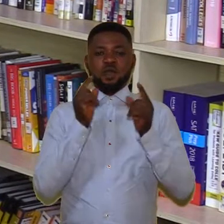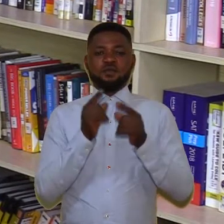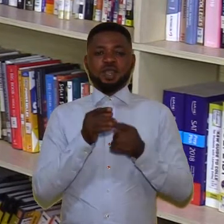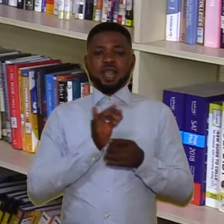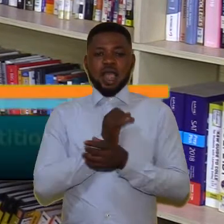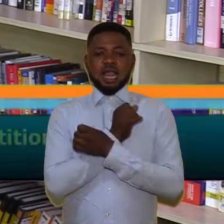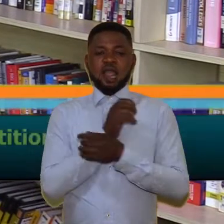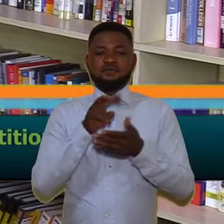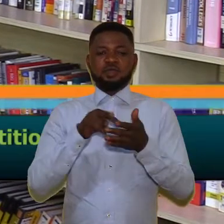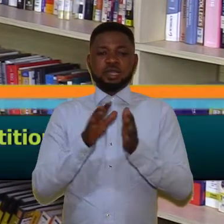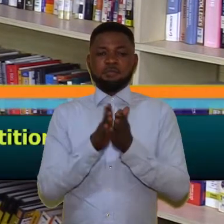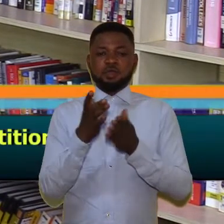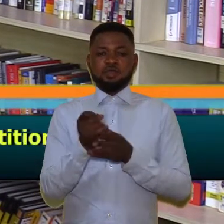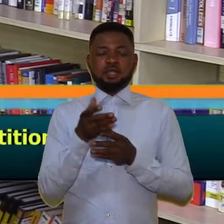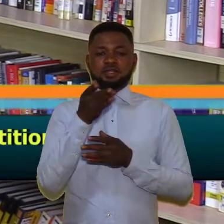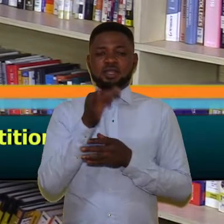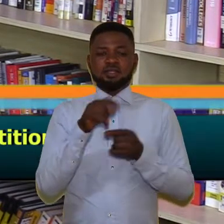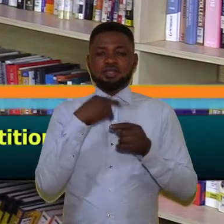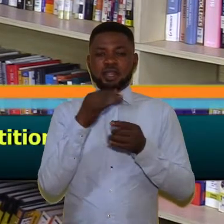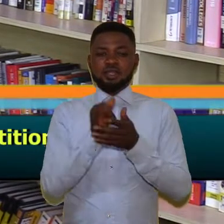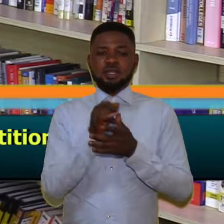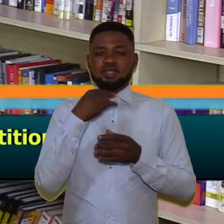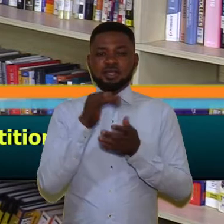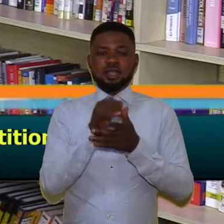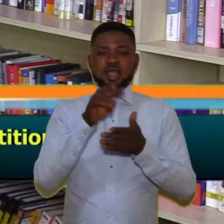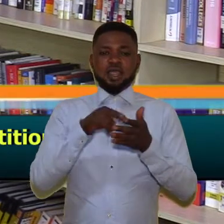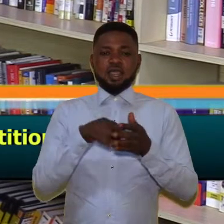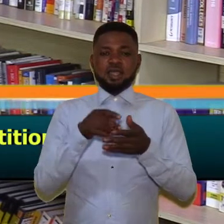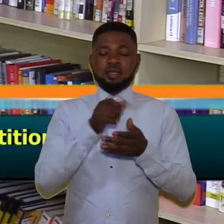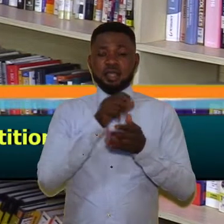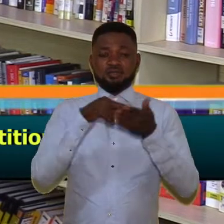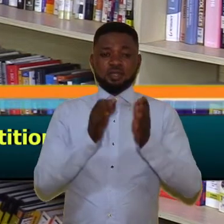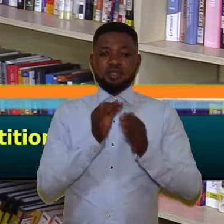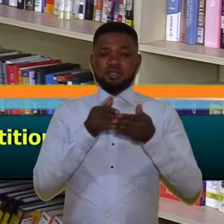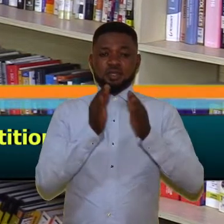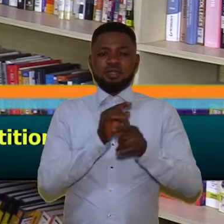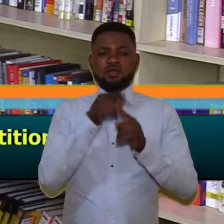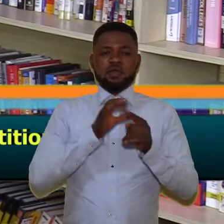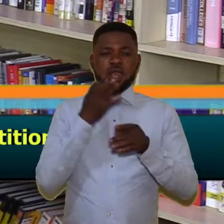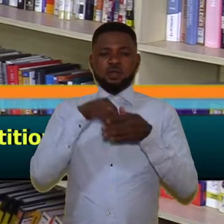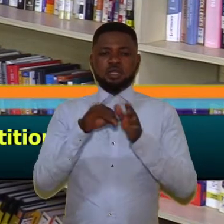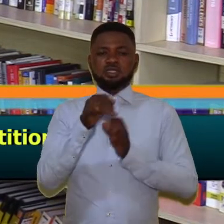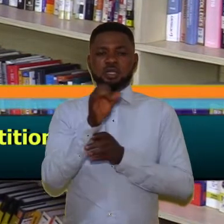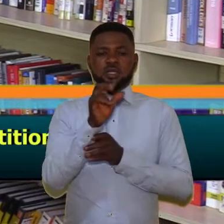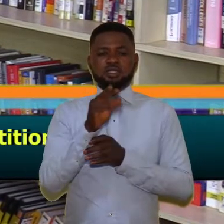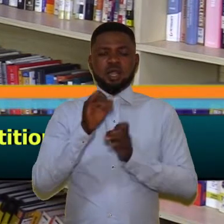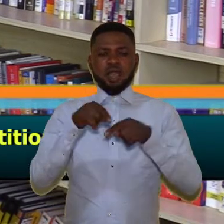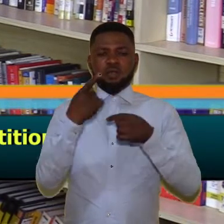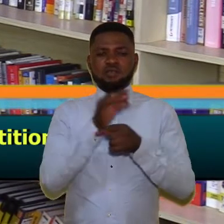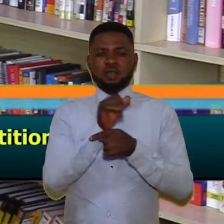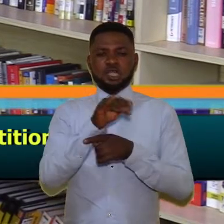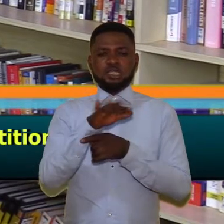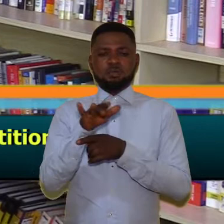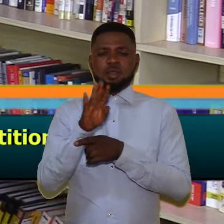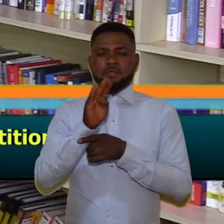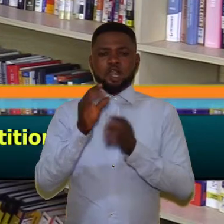Wow, I love reading books. There's a saying that goes, a reader is a leader. I remembered when I was in GSS 3. I went for